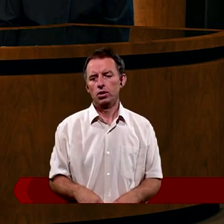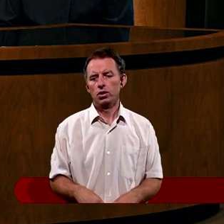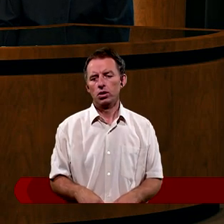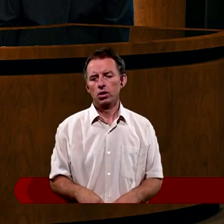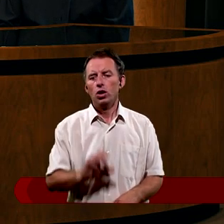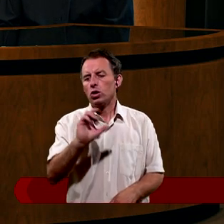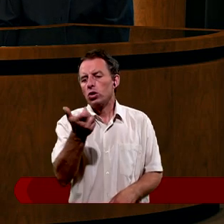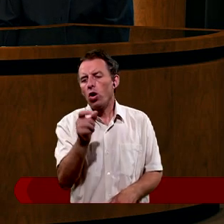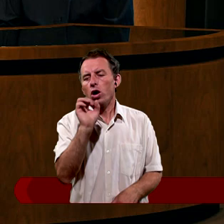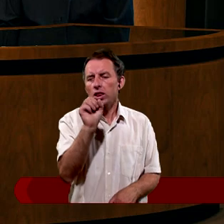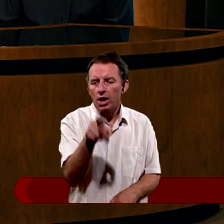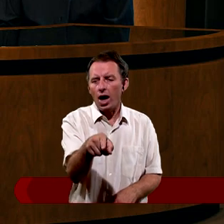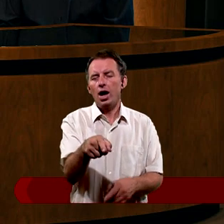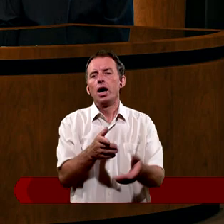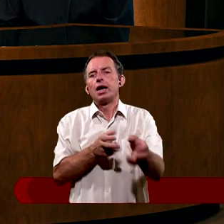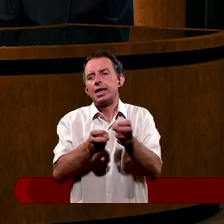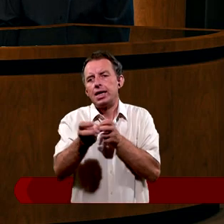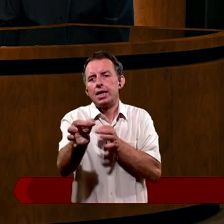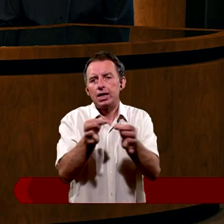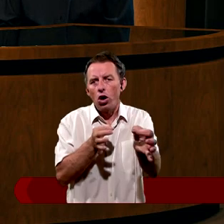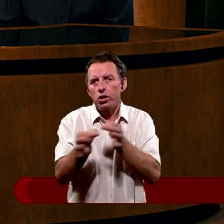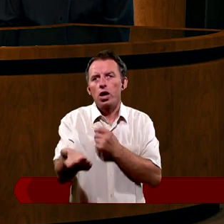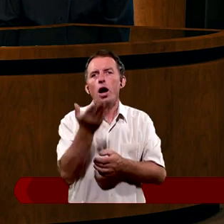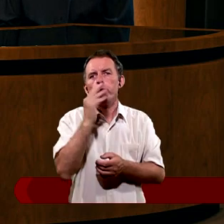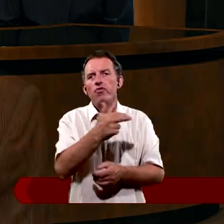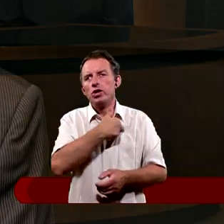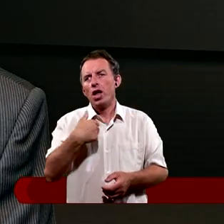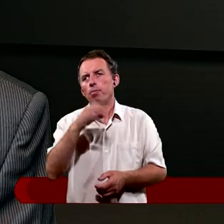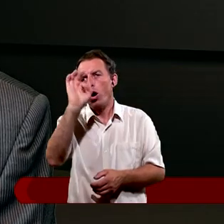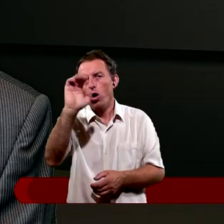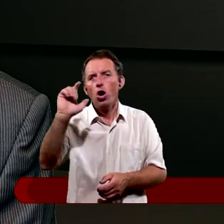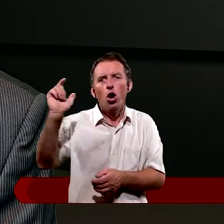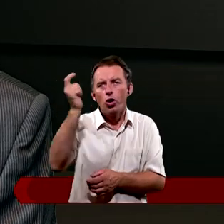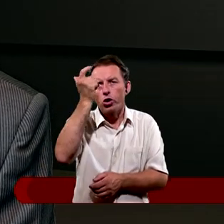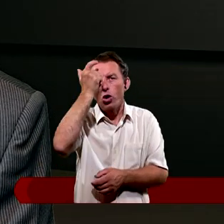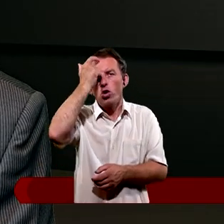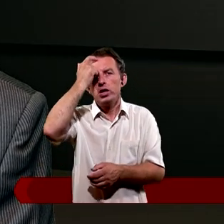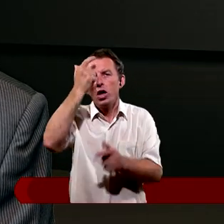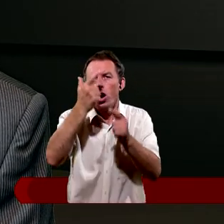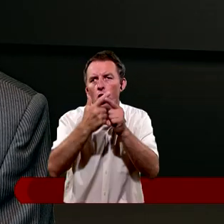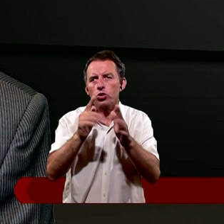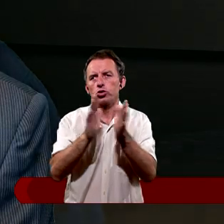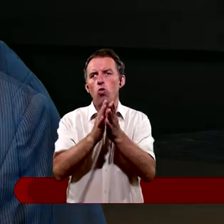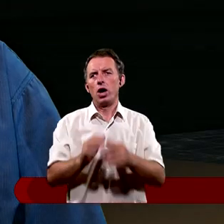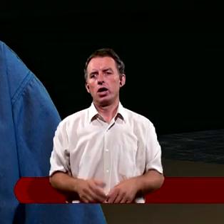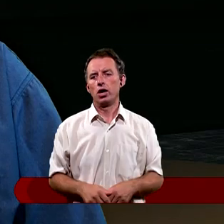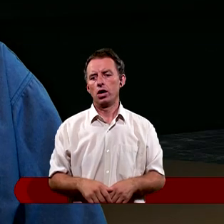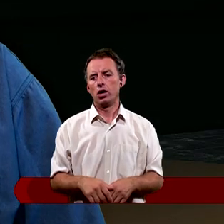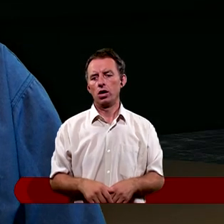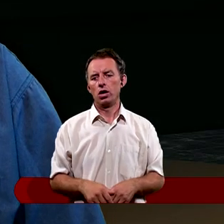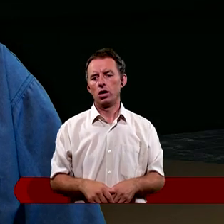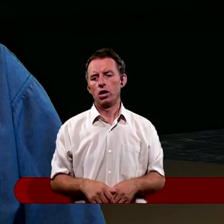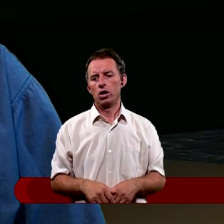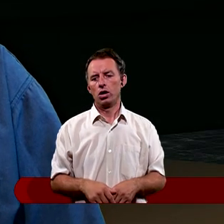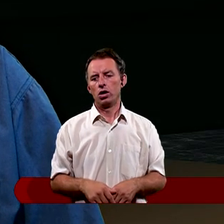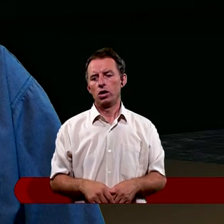Co ta historia mówi nam o roli Kościoła? Znaczy